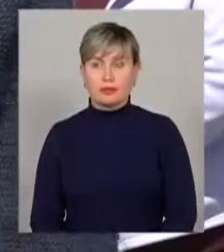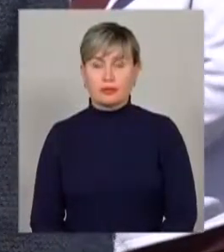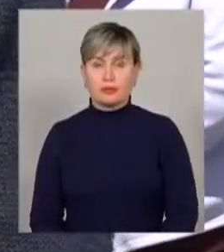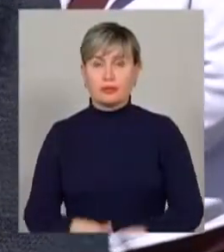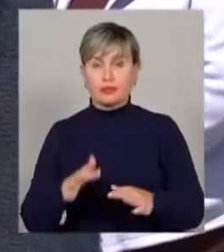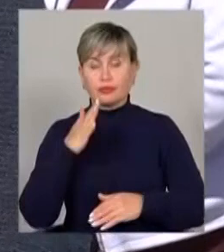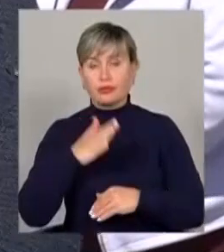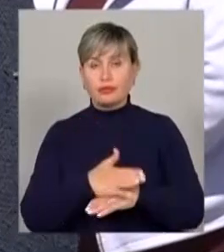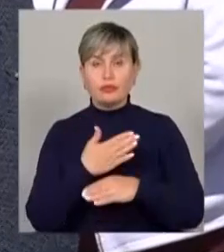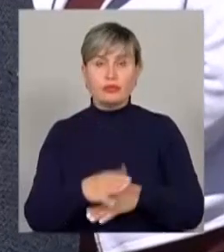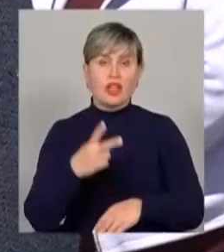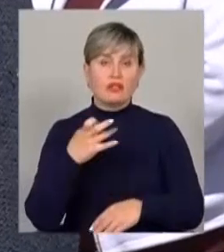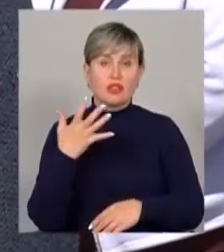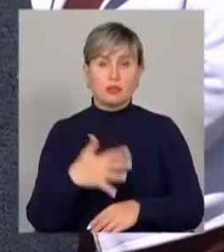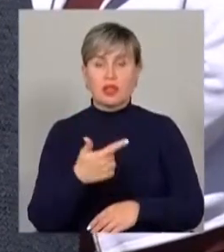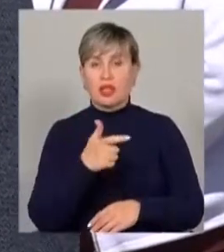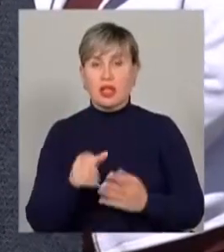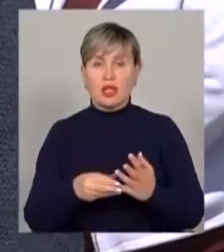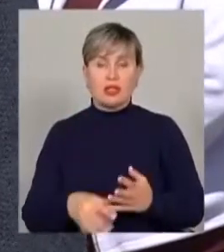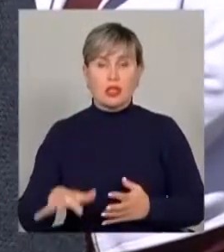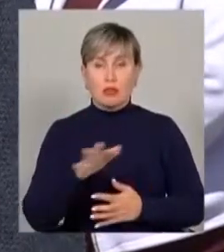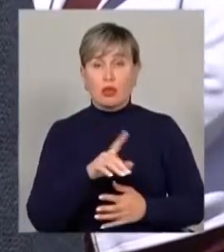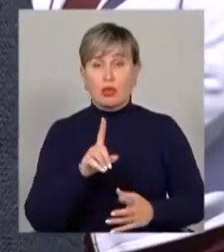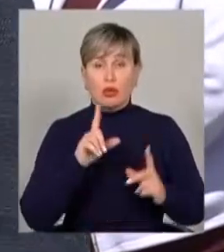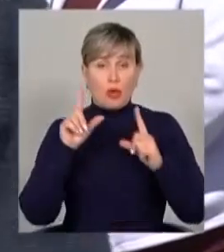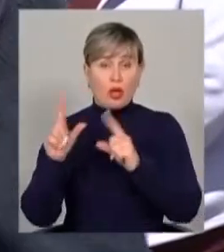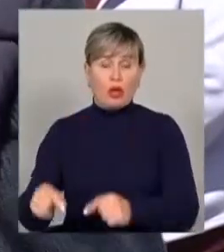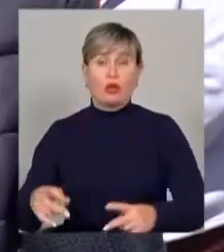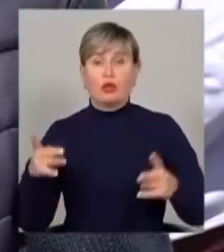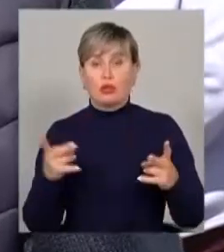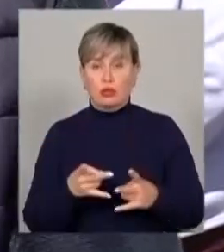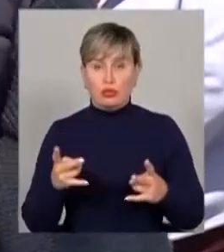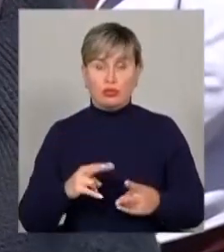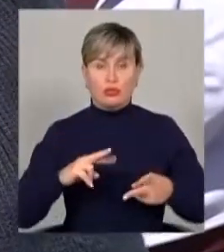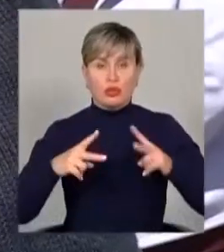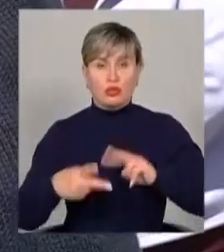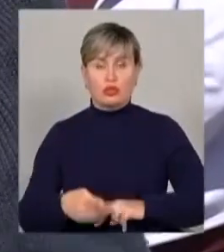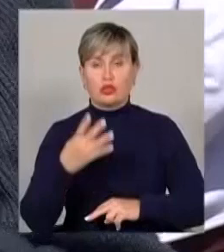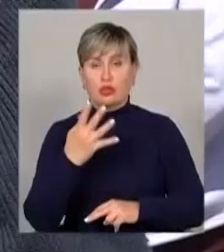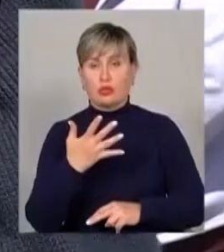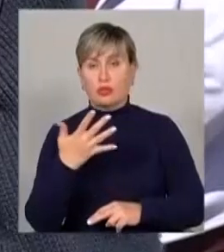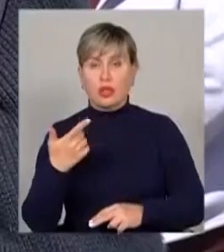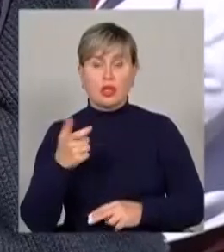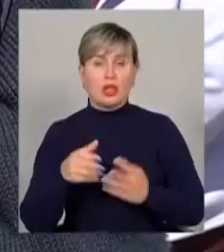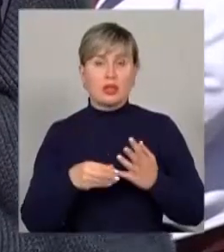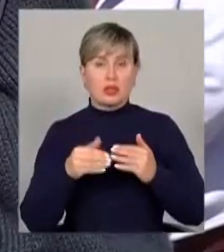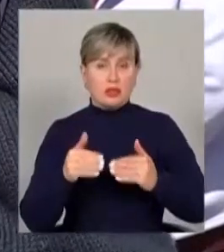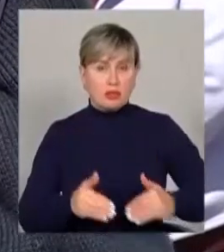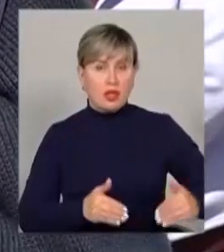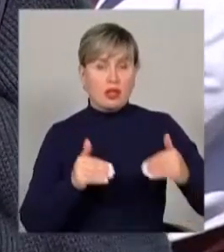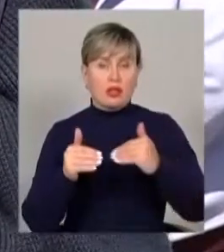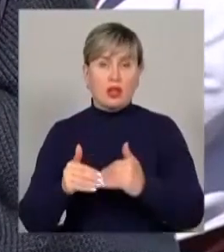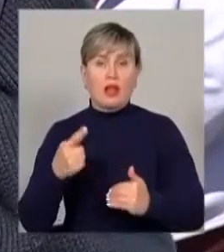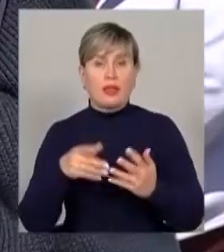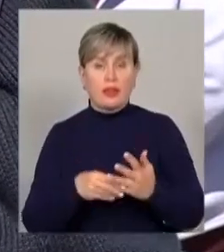Местный аким выделил нам 250 гектаров земли. Но чтобы туда доехать, нужно как минимум пересечь 4-5 гектаров земли. Одна сторона